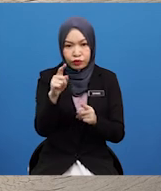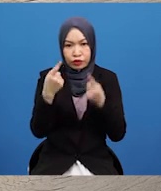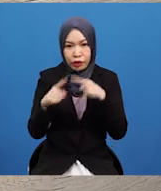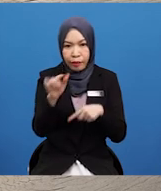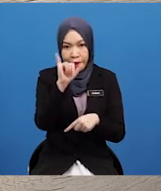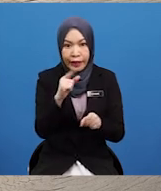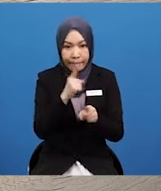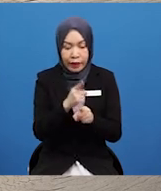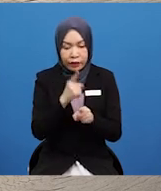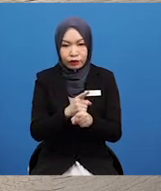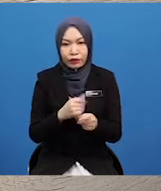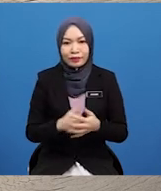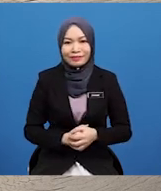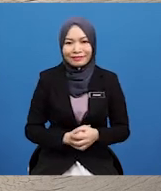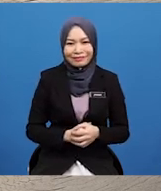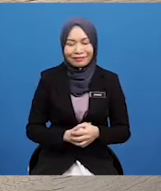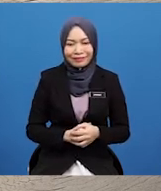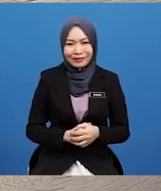yang betul.